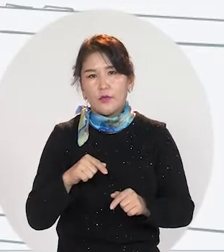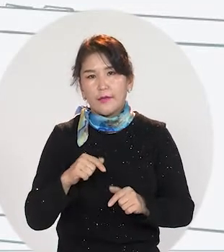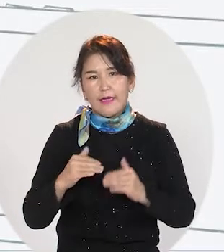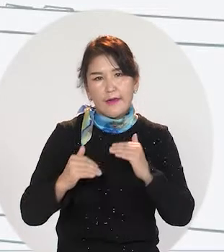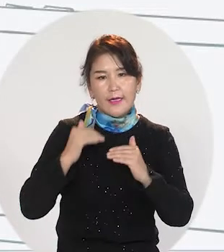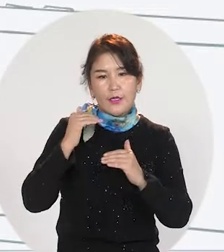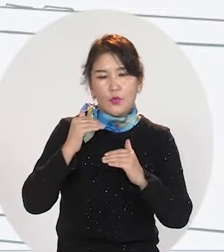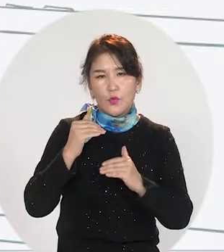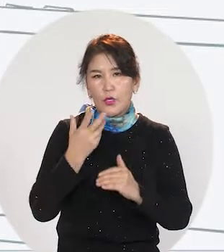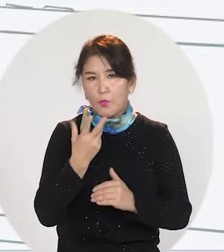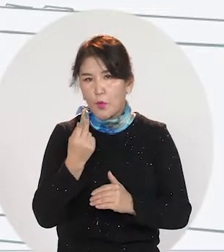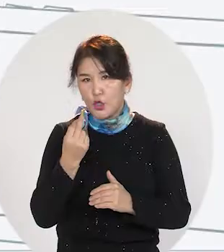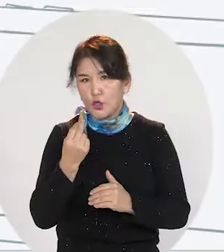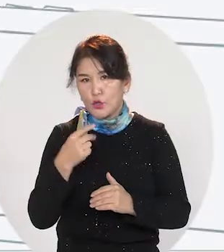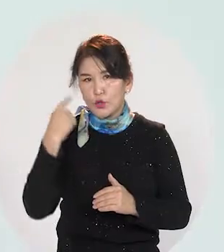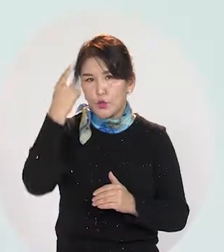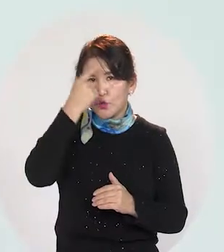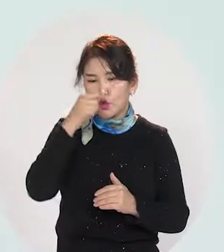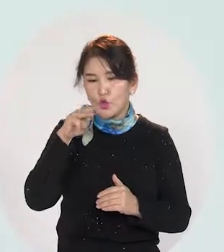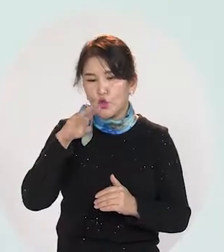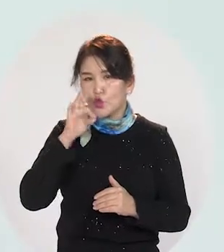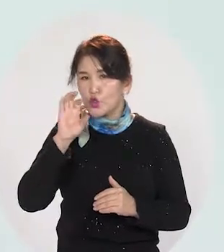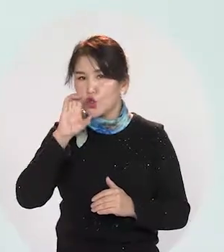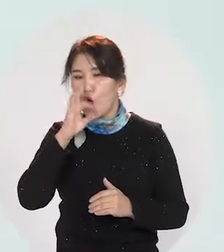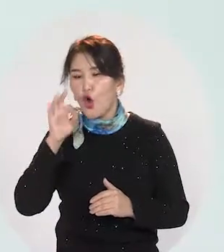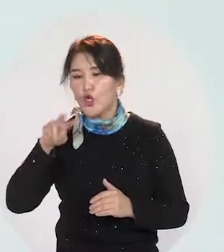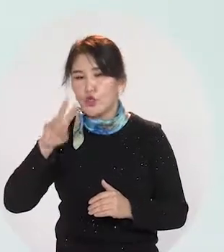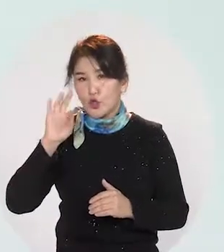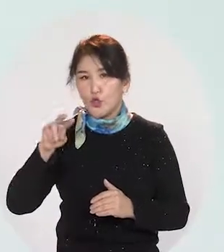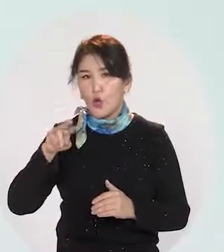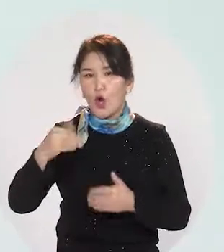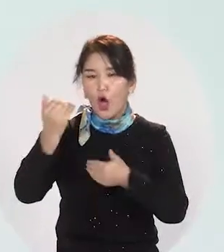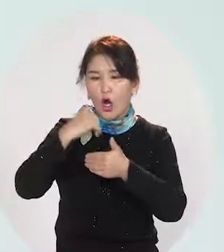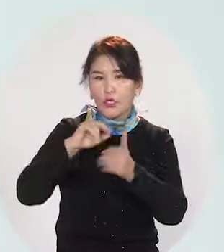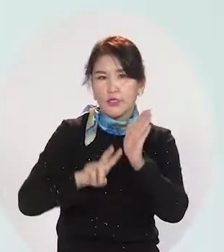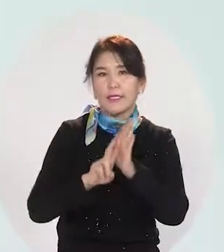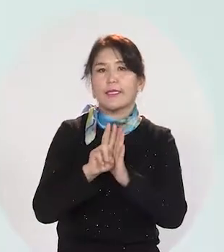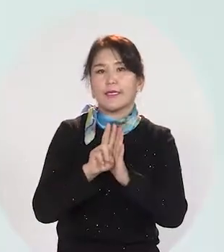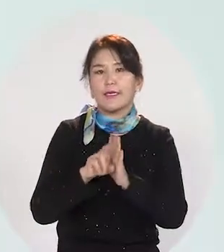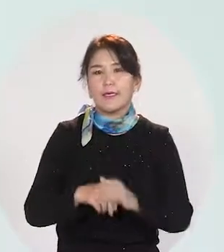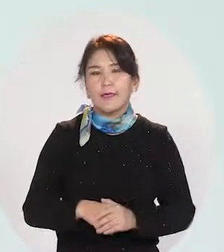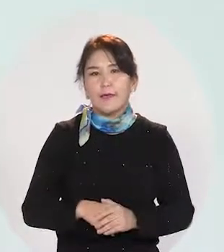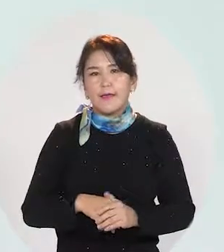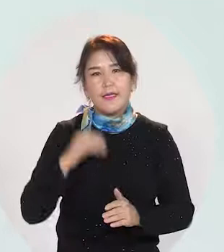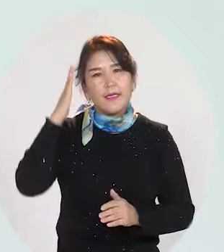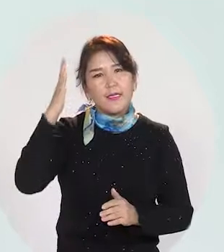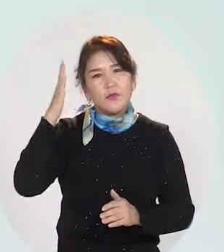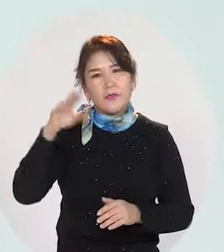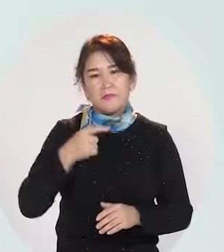бодит дүрслэл рүү орж эхэлдэг. Би яг ирээдүйд хэн байх юм бэ гэдэг төсөөллийг яг